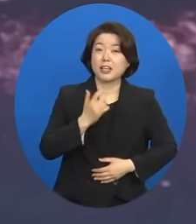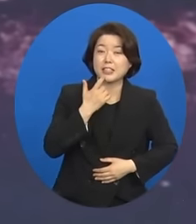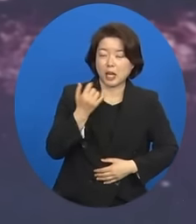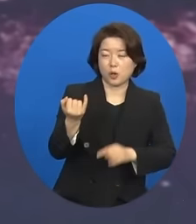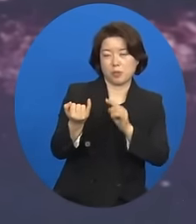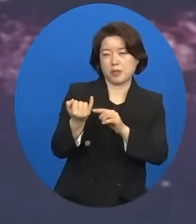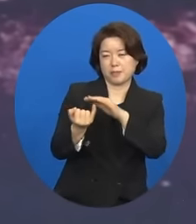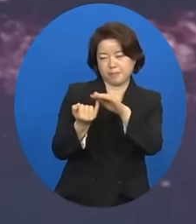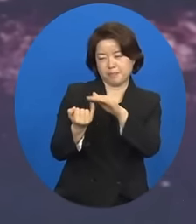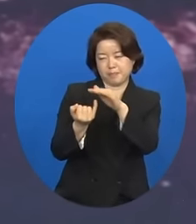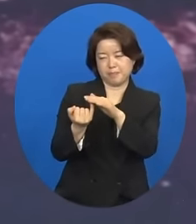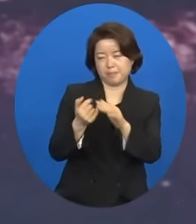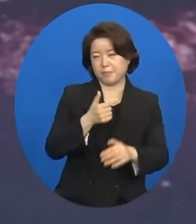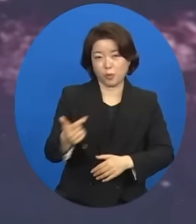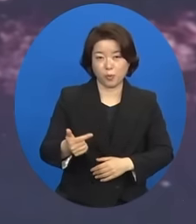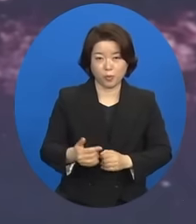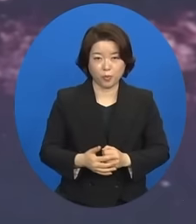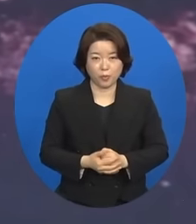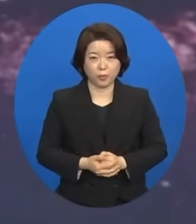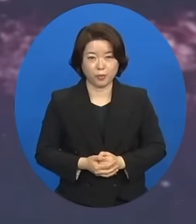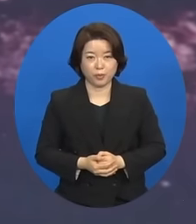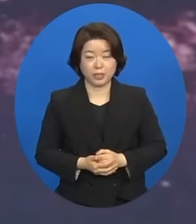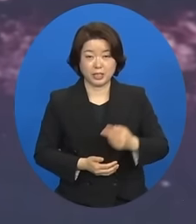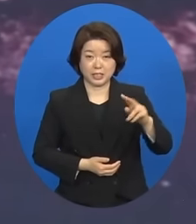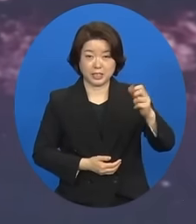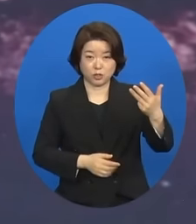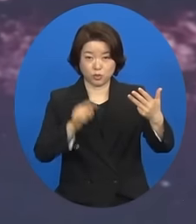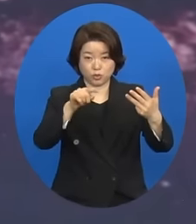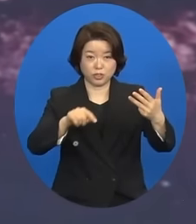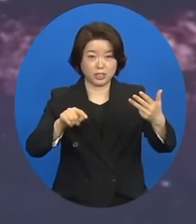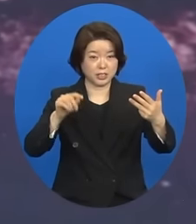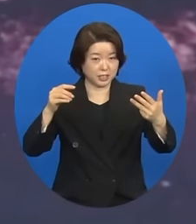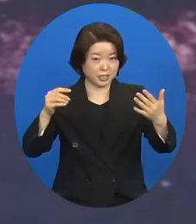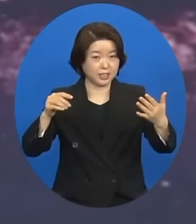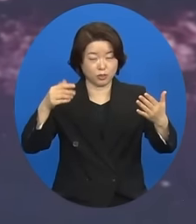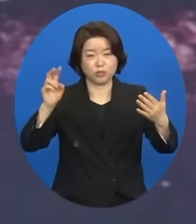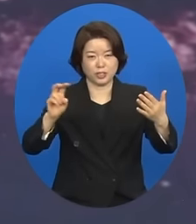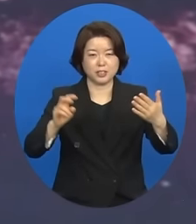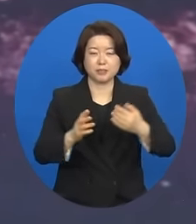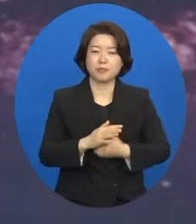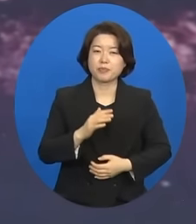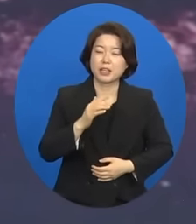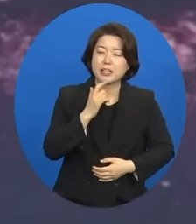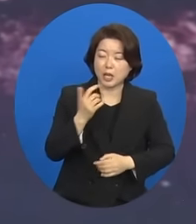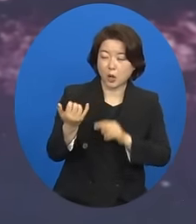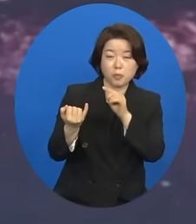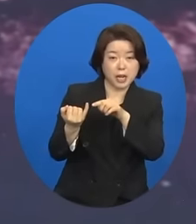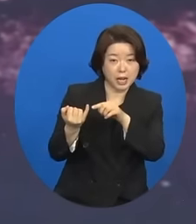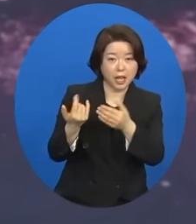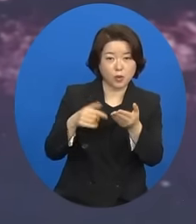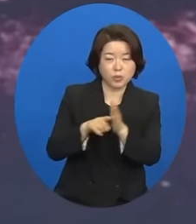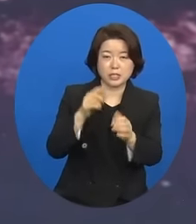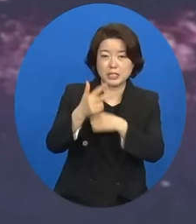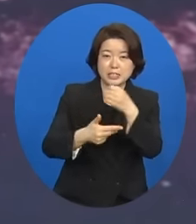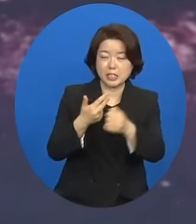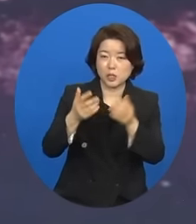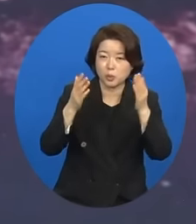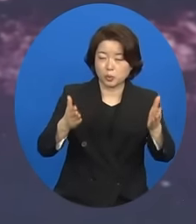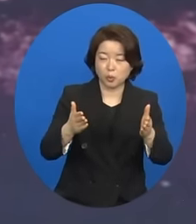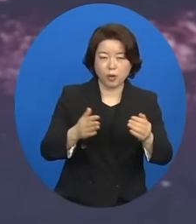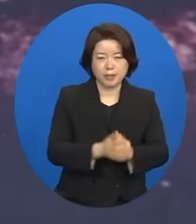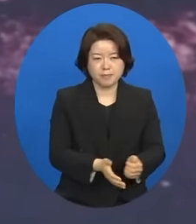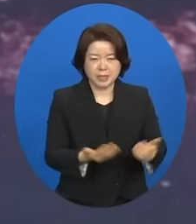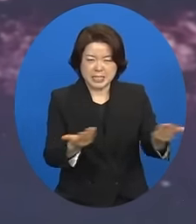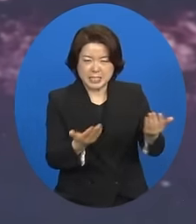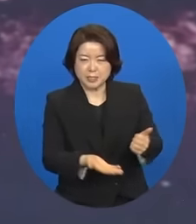사랑했지 20절에 이렇게 표현을 합니다 야곱이 라헬을 위하여 7년 동안 라반을 섬겼으나 그를 사랑한 까닭에 7년을